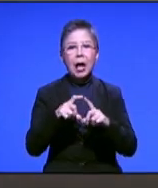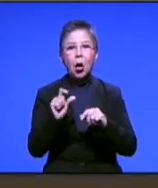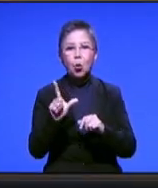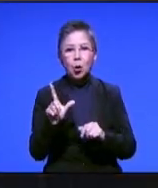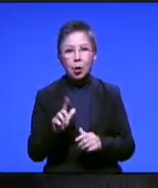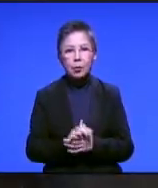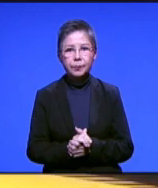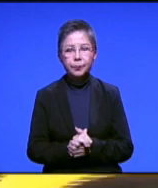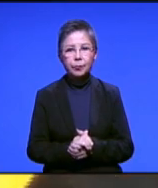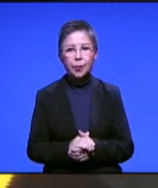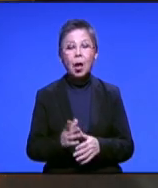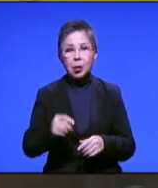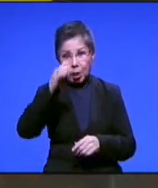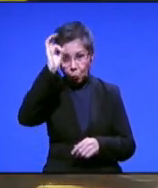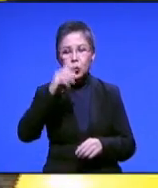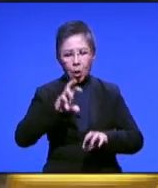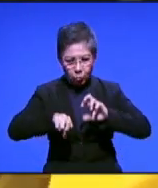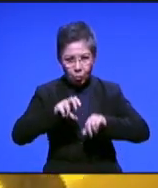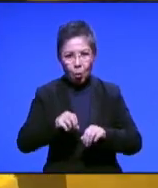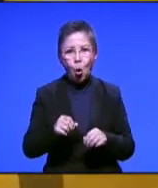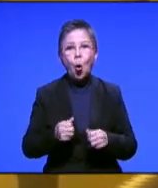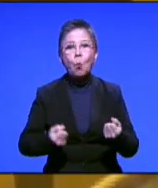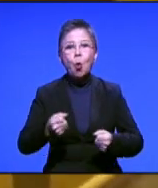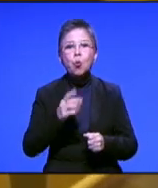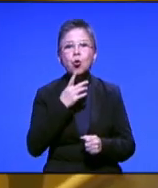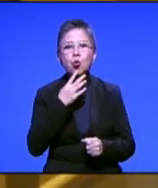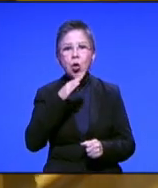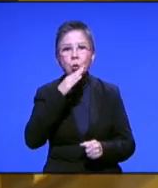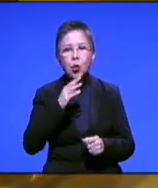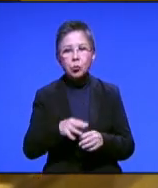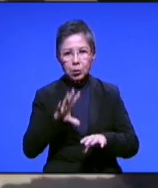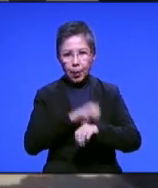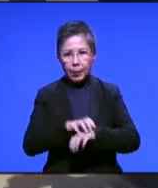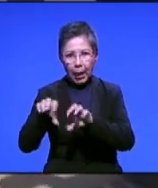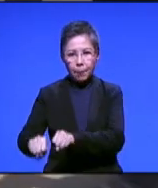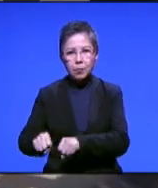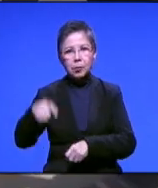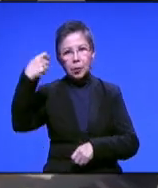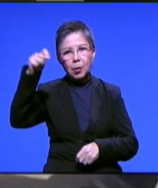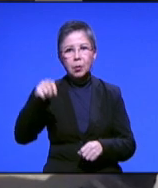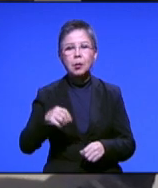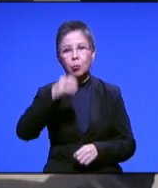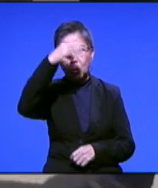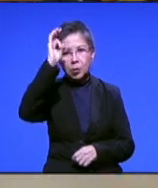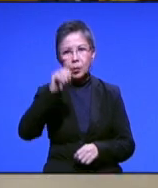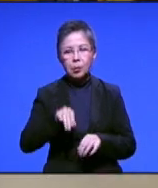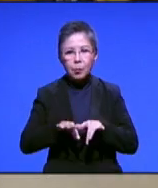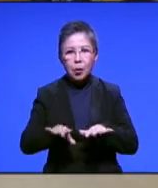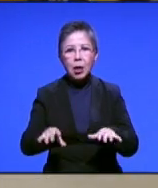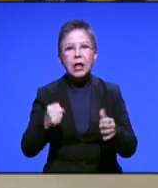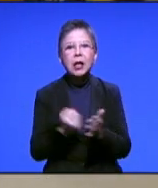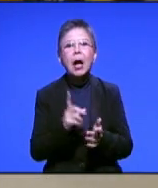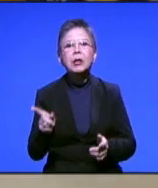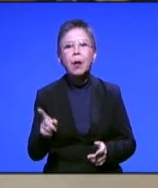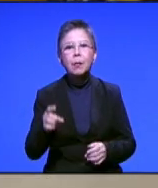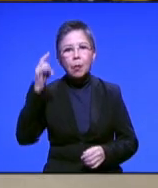Kasus kecelakaan ini telah ditangani kepolisian. Mobil kuning yang menabrak rombongan juga telah diamankan di unit Laka Polres Pati. Sempat beredar kabar kecelakaan